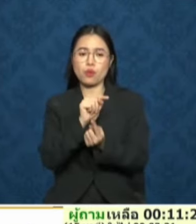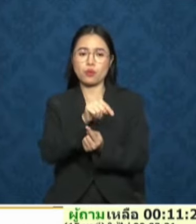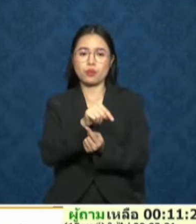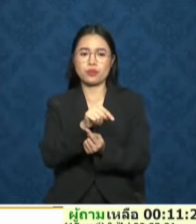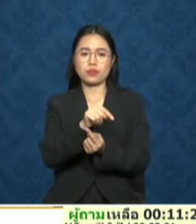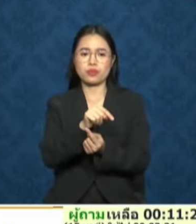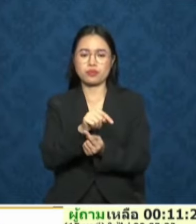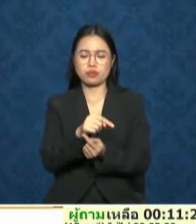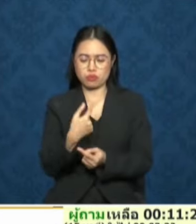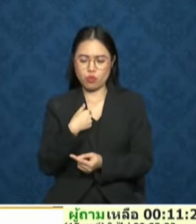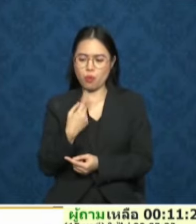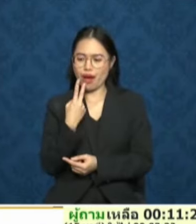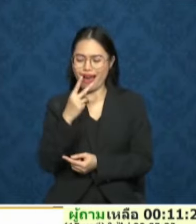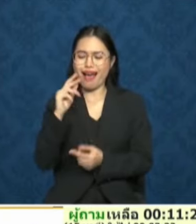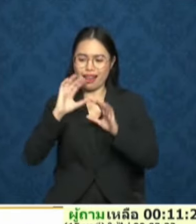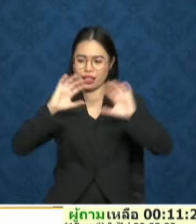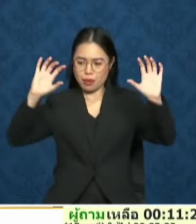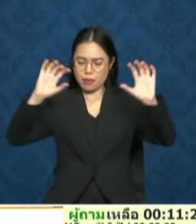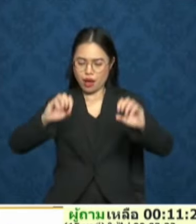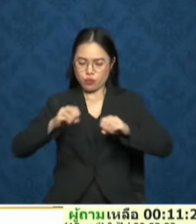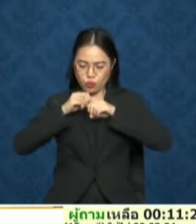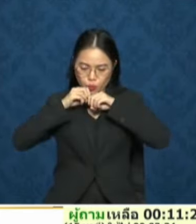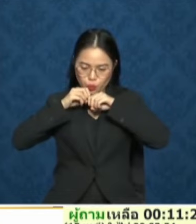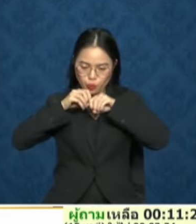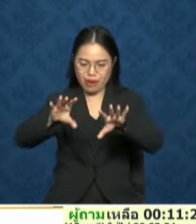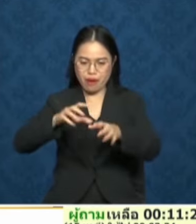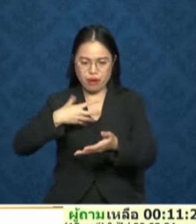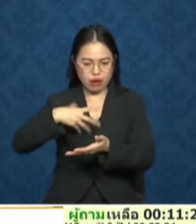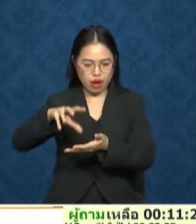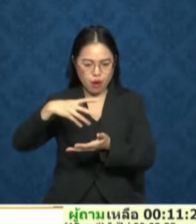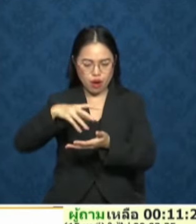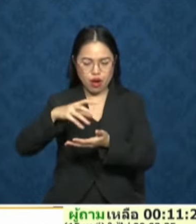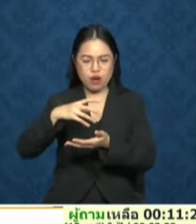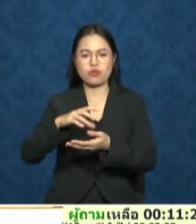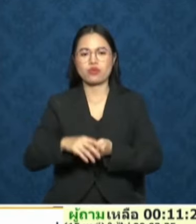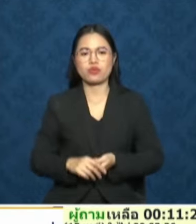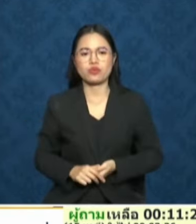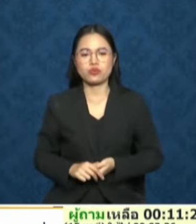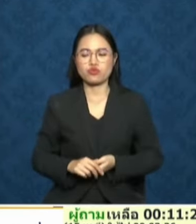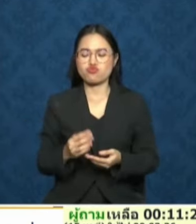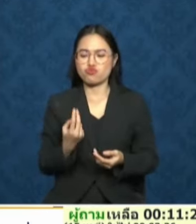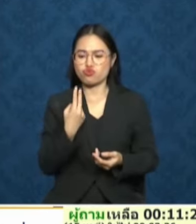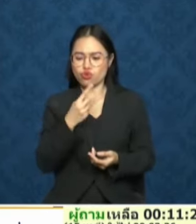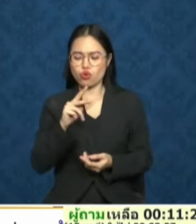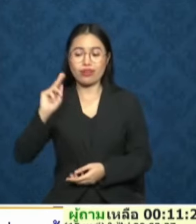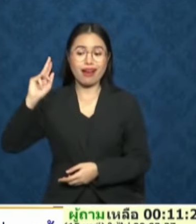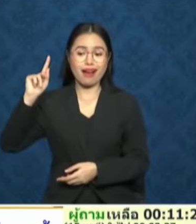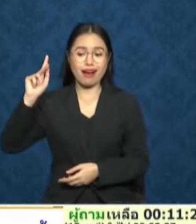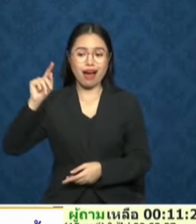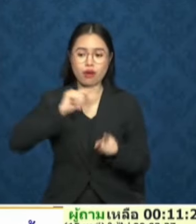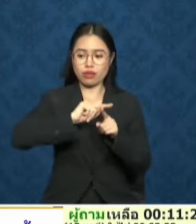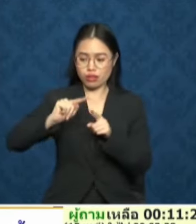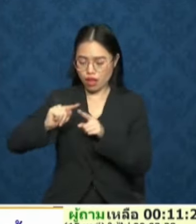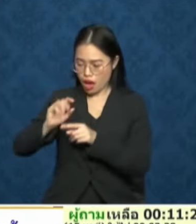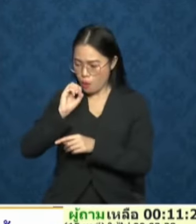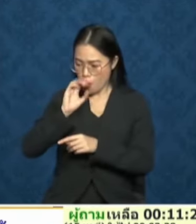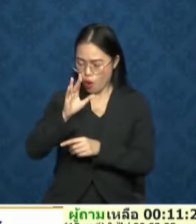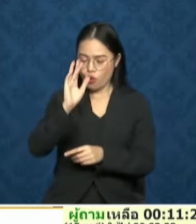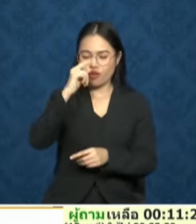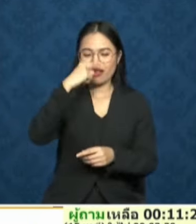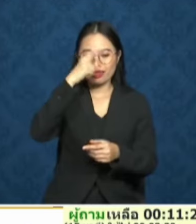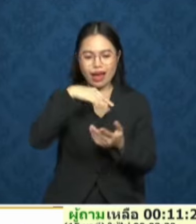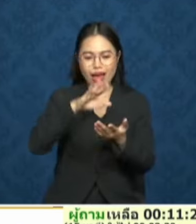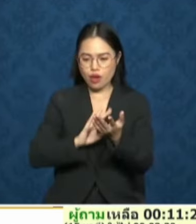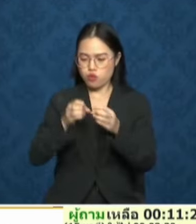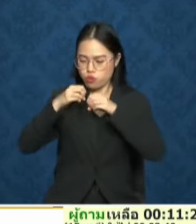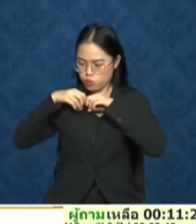นะครับหลังจากข่าวขรฐบานออกมาครั ธรรมทานครับสื่อไทรดีทุกสำนั ตีข่ววาไทยพบแรกิ